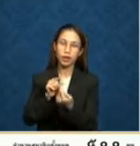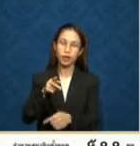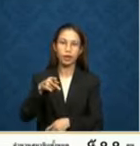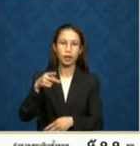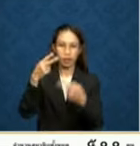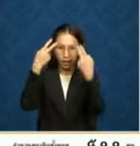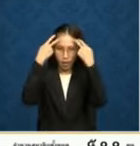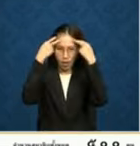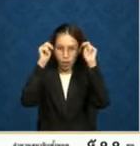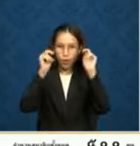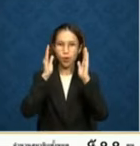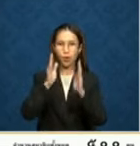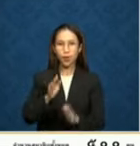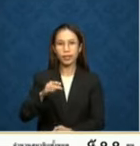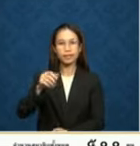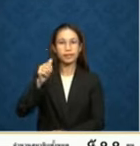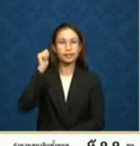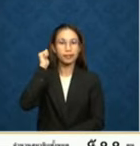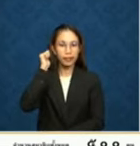ประทาน